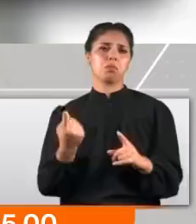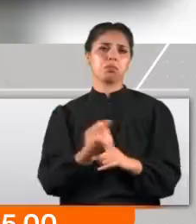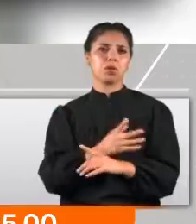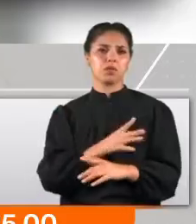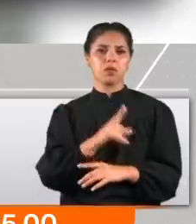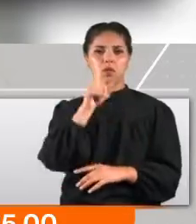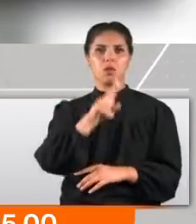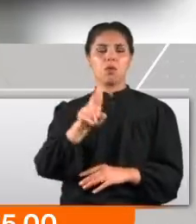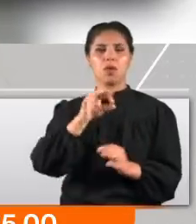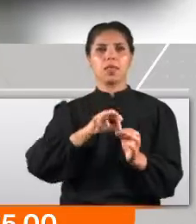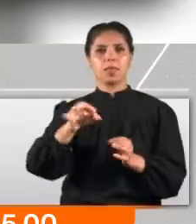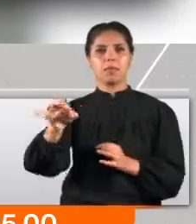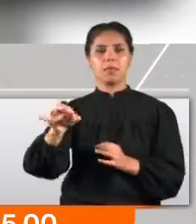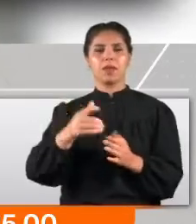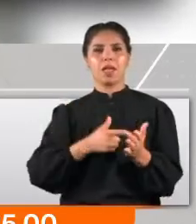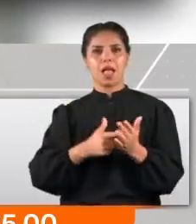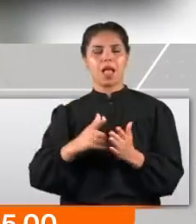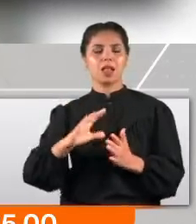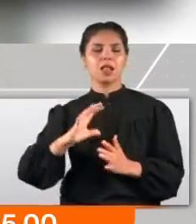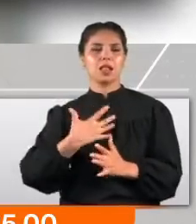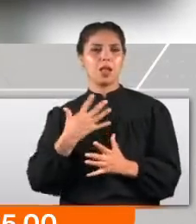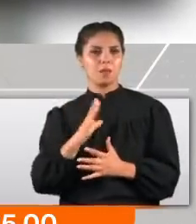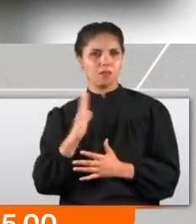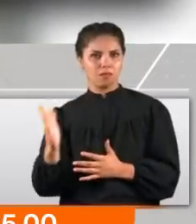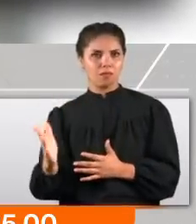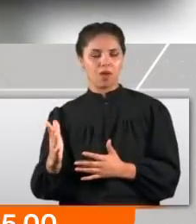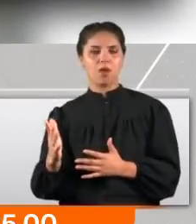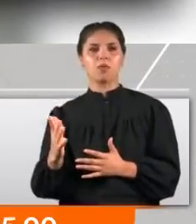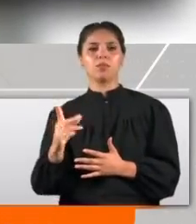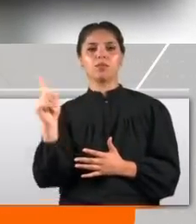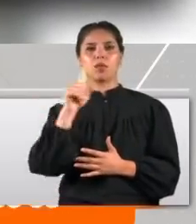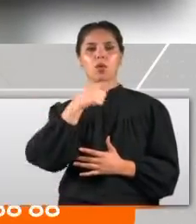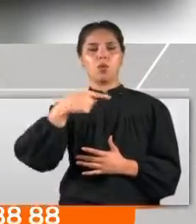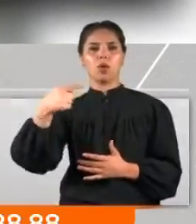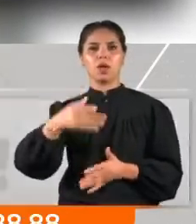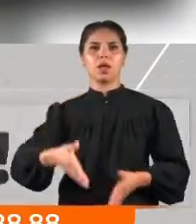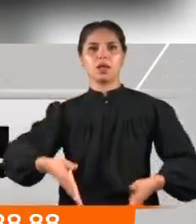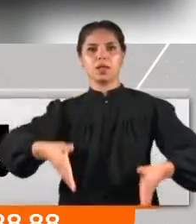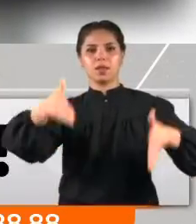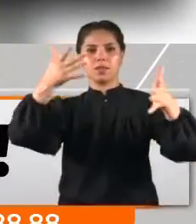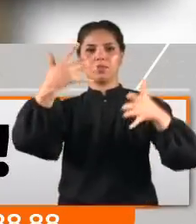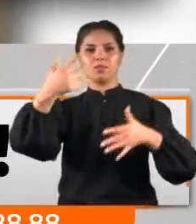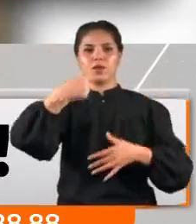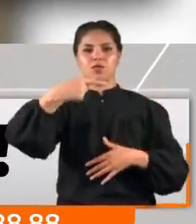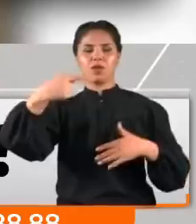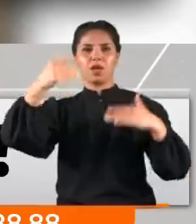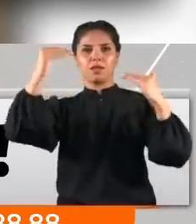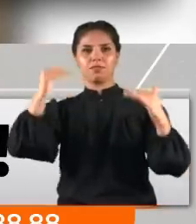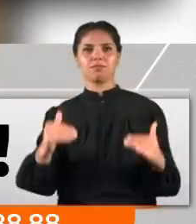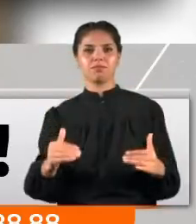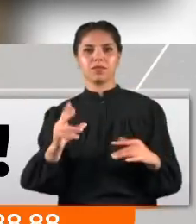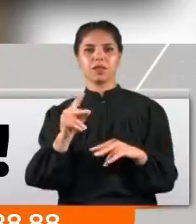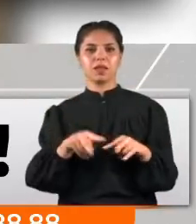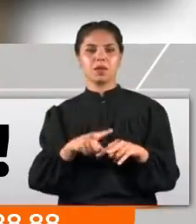17 metrekarelik arsa payınız olduğu dönemde şimdi 10 katlı bina 5 kata düştü. İmar